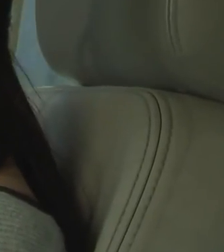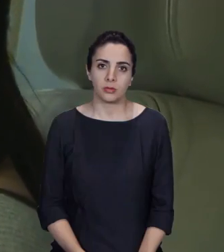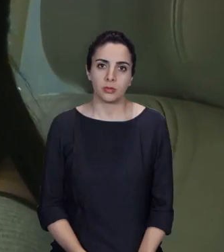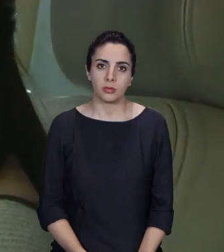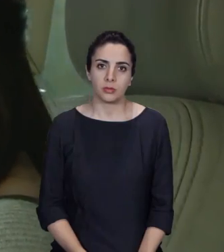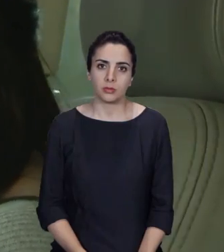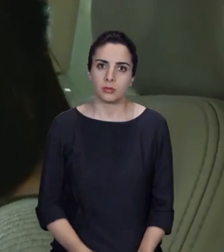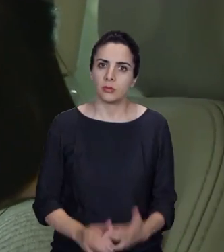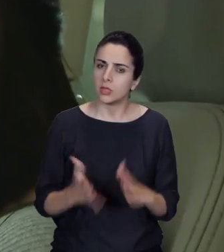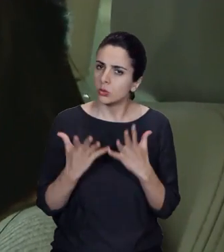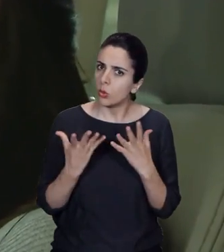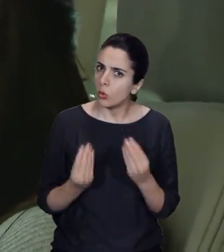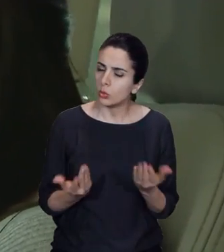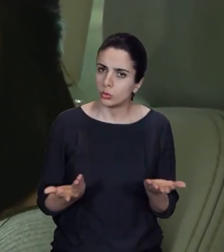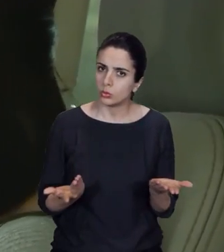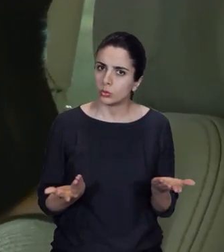Nasıl ya?